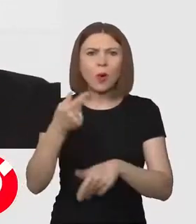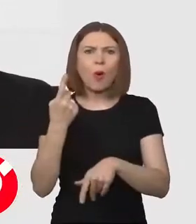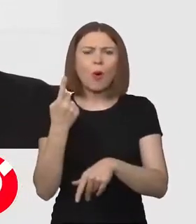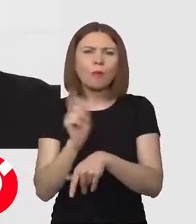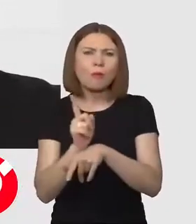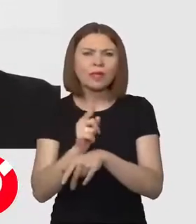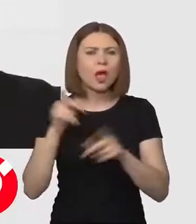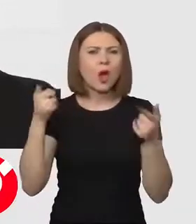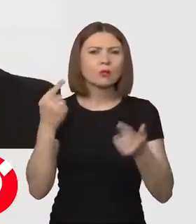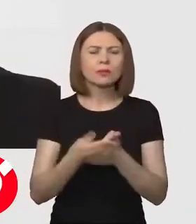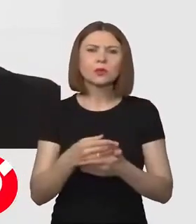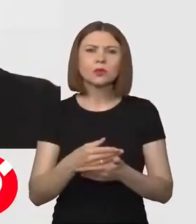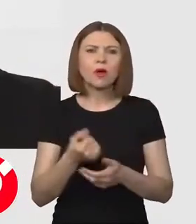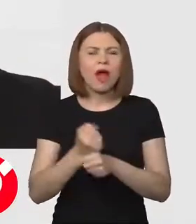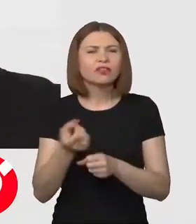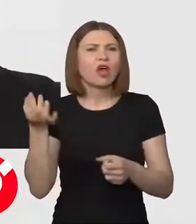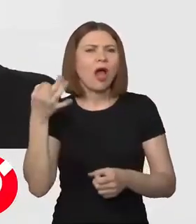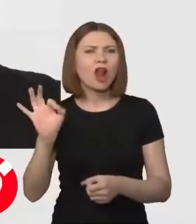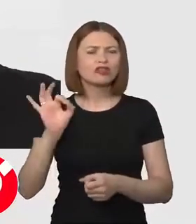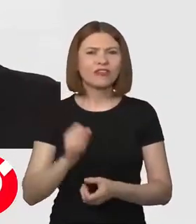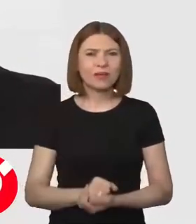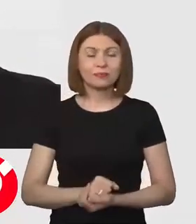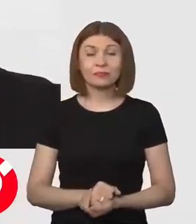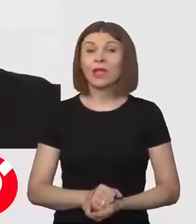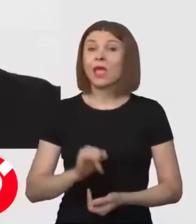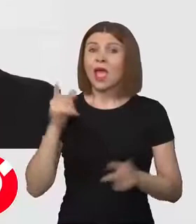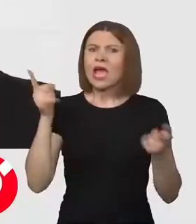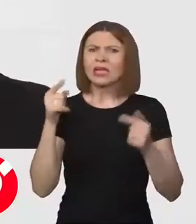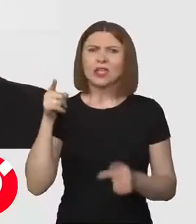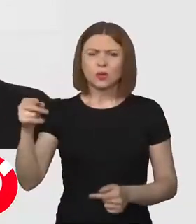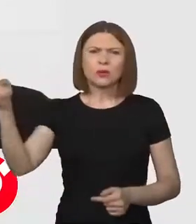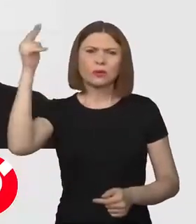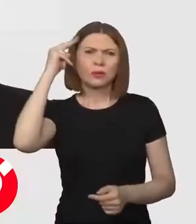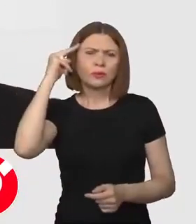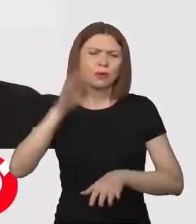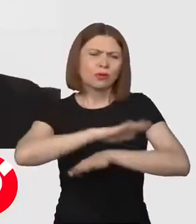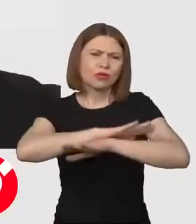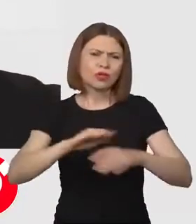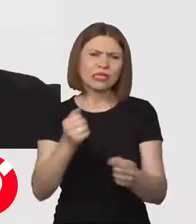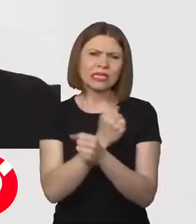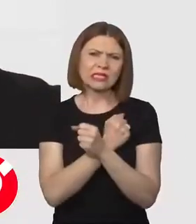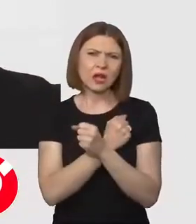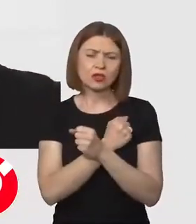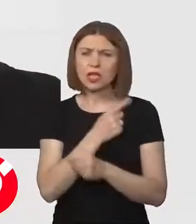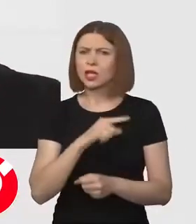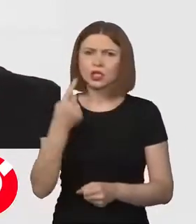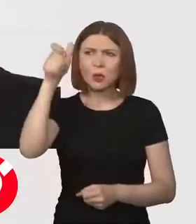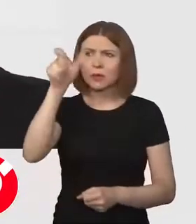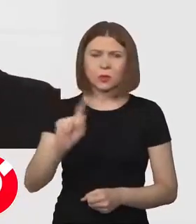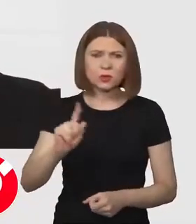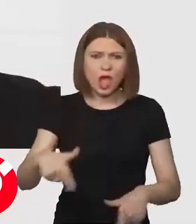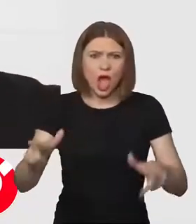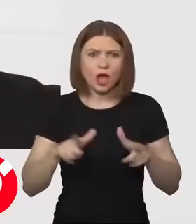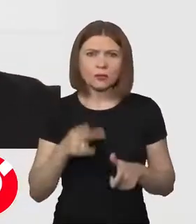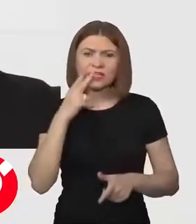muzica deoparte pentru a desfășura și alte activități? Deși piesele sale sunt fredonate de toți îndrăgostiții din lume, nimeni nu s-ar fi așteptat să-l